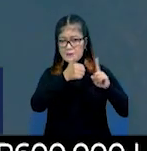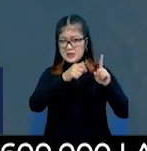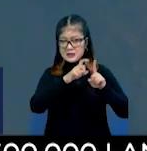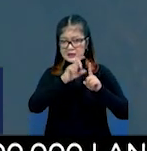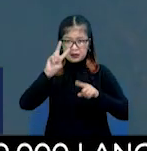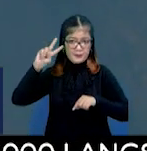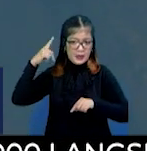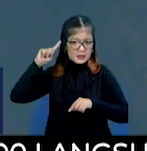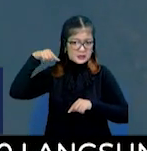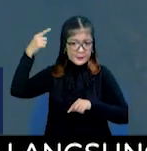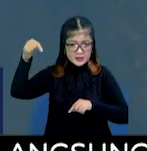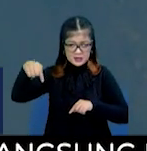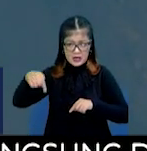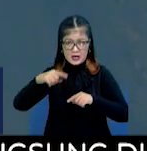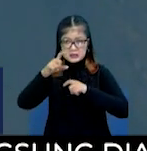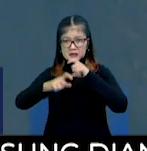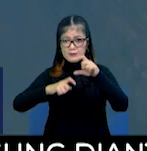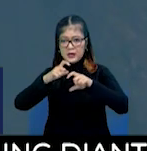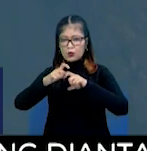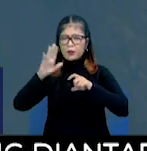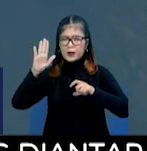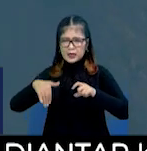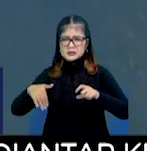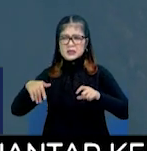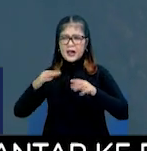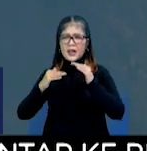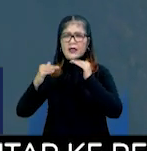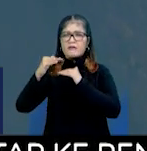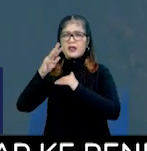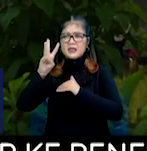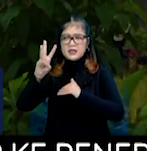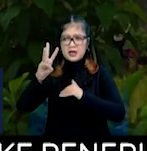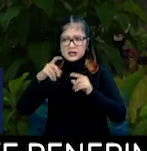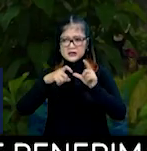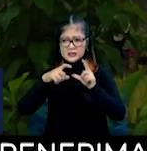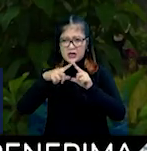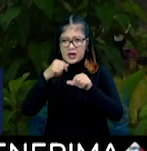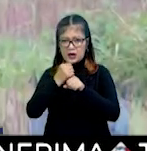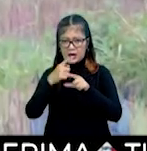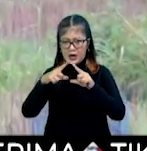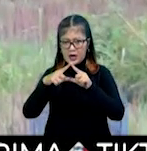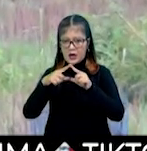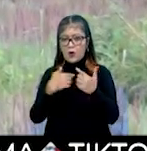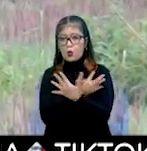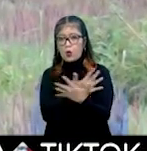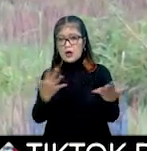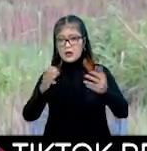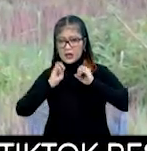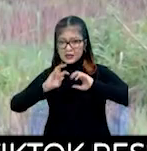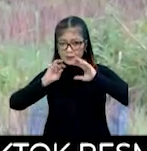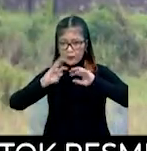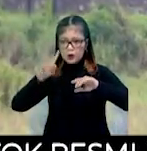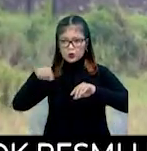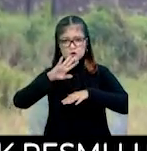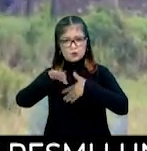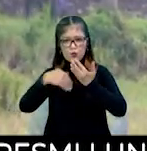kini status Gunung Semeru masih bertahan di level 3 siaga. Warga diimbau untuk waspada dan mengikuti instruksi petugas untuk